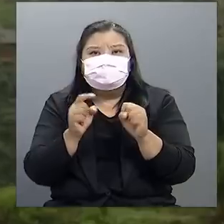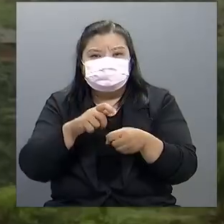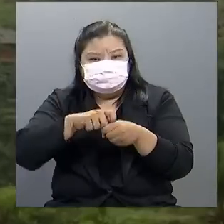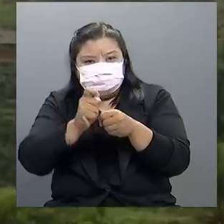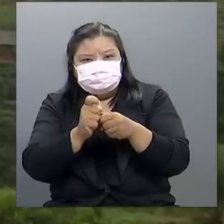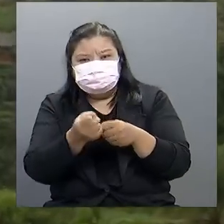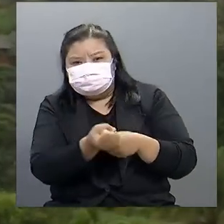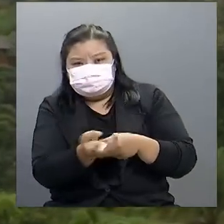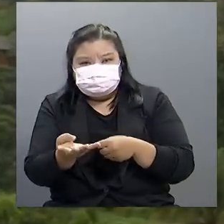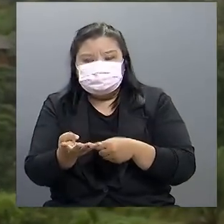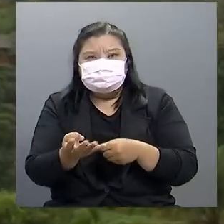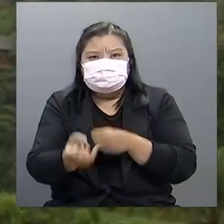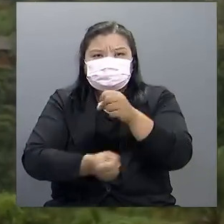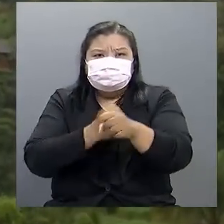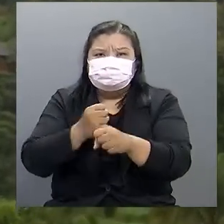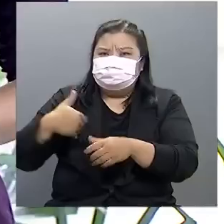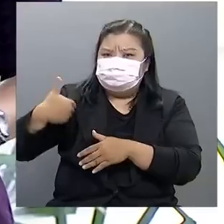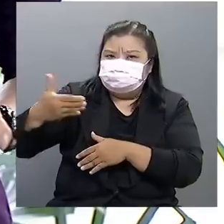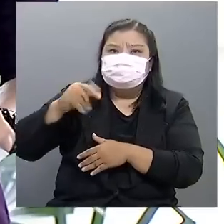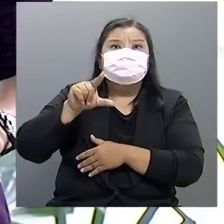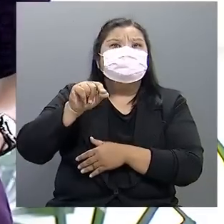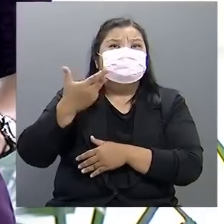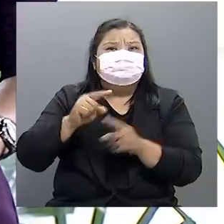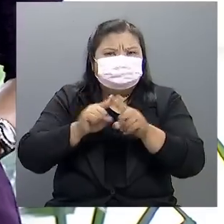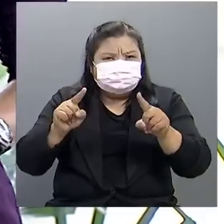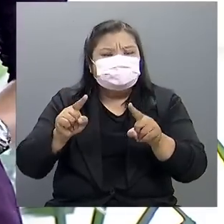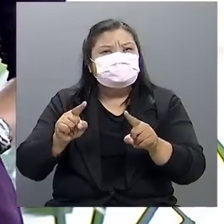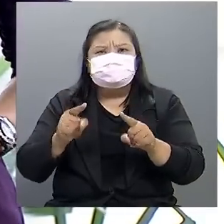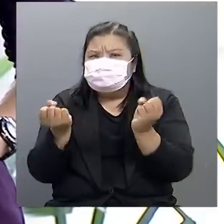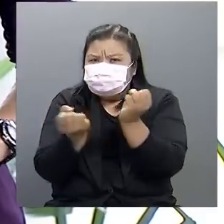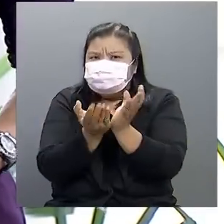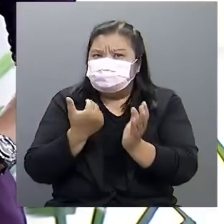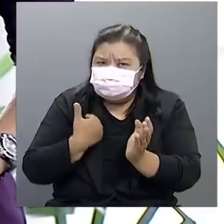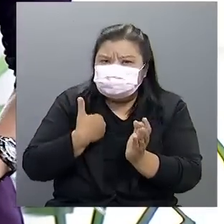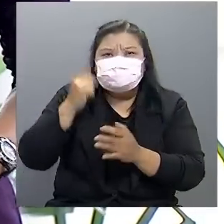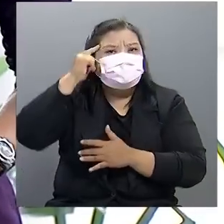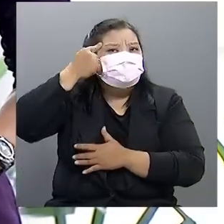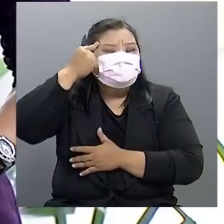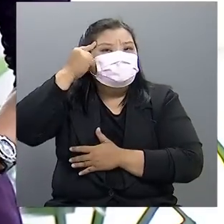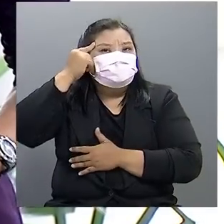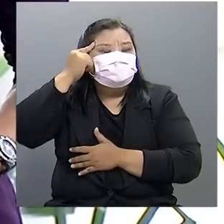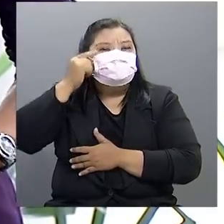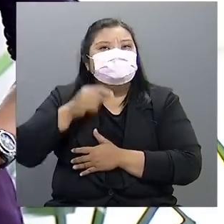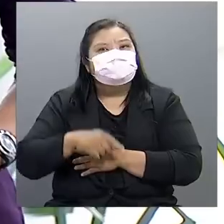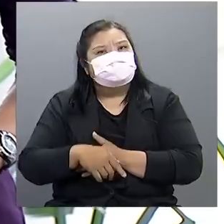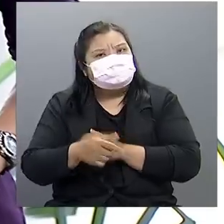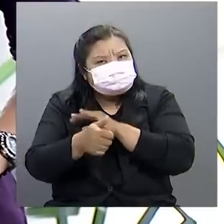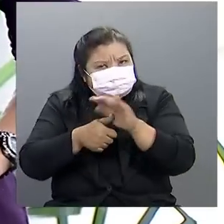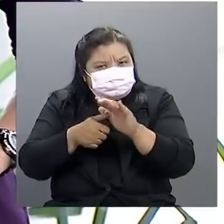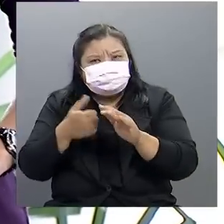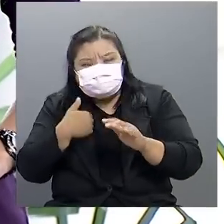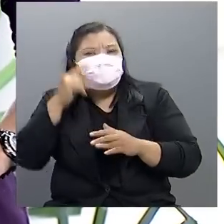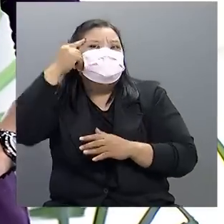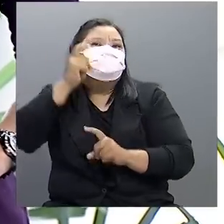สักสิบปี มันก็ยังเป็ระเบิดนะเราก็ไม่รู้มนยังสามารถทำงานได้อยู่หรอไม่นะคะ้วกอาจจะเปอัตรายอัี้ก็ต้องให